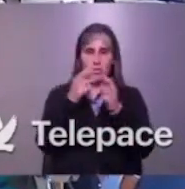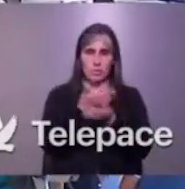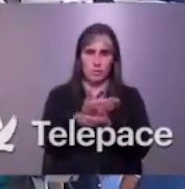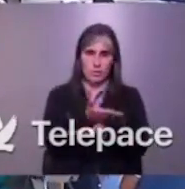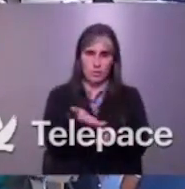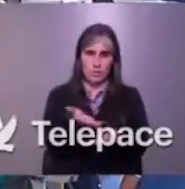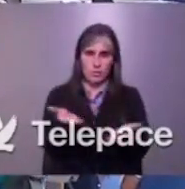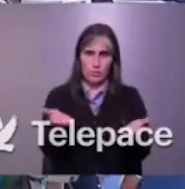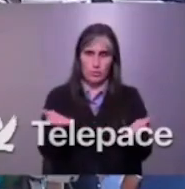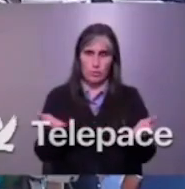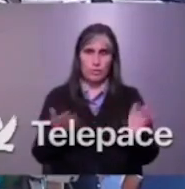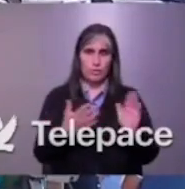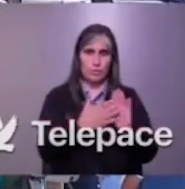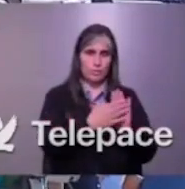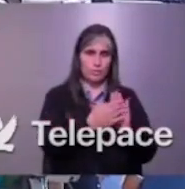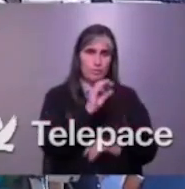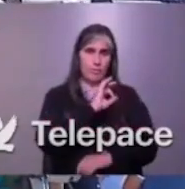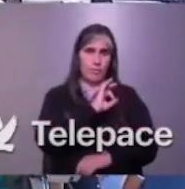vobiscum.